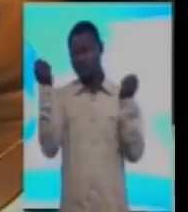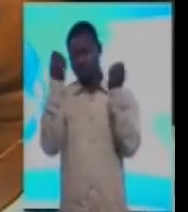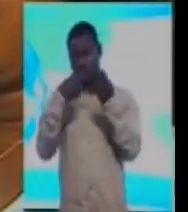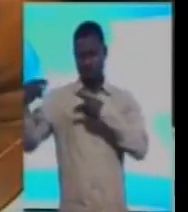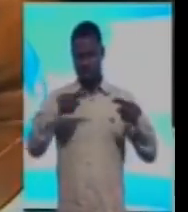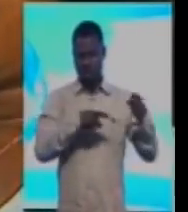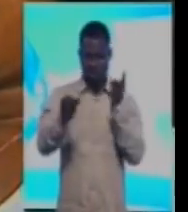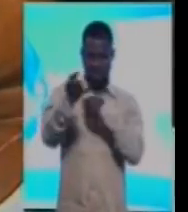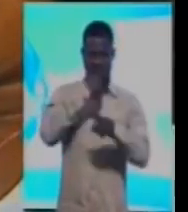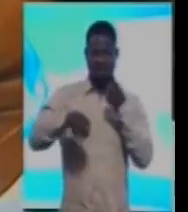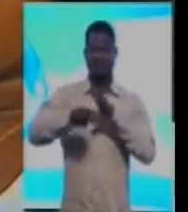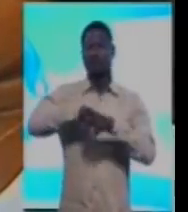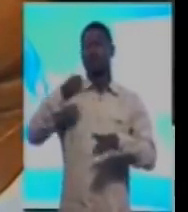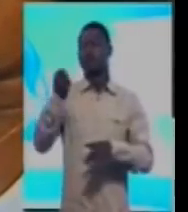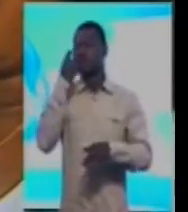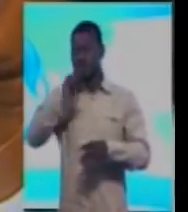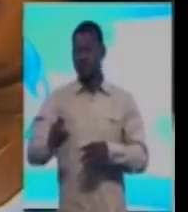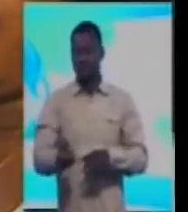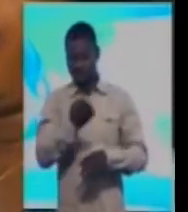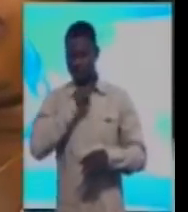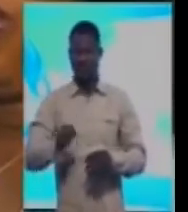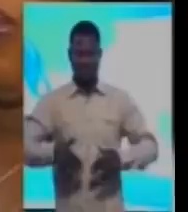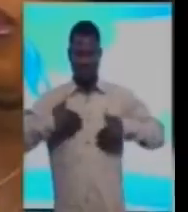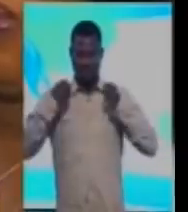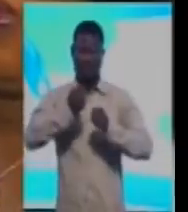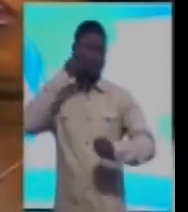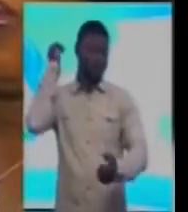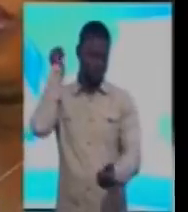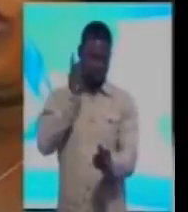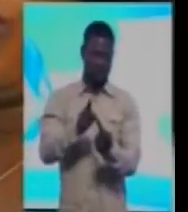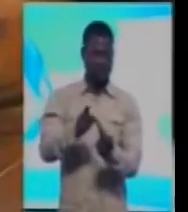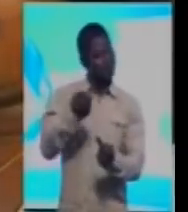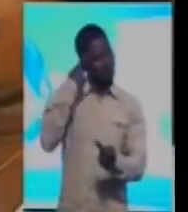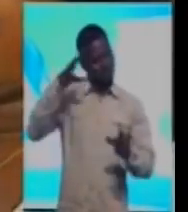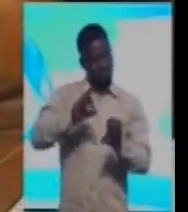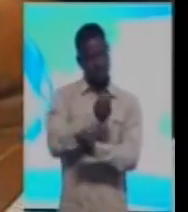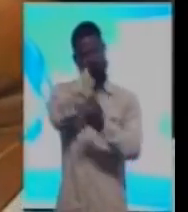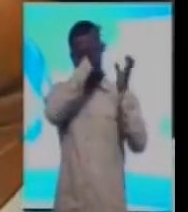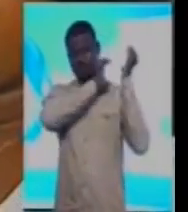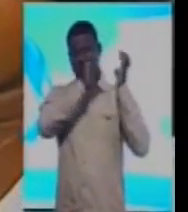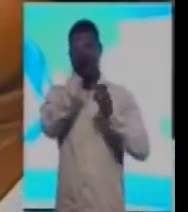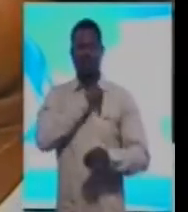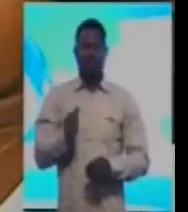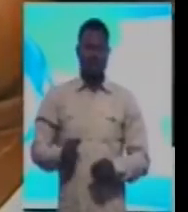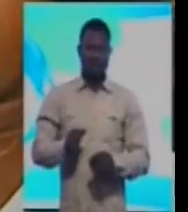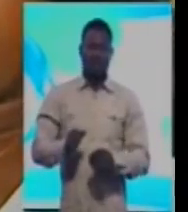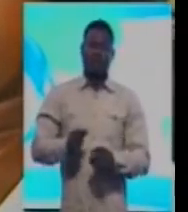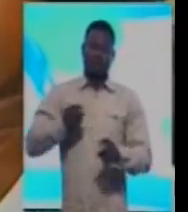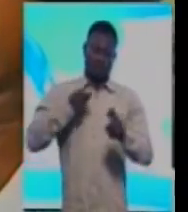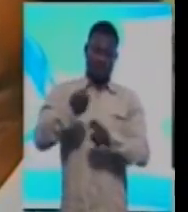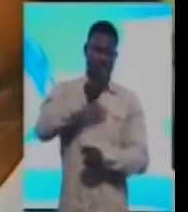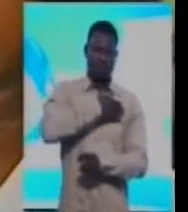d'avoir un système de santé qui fonctionne et qui marche. Parce que pour la prise en charge des blessés, des guerres et